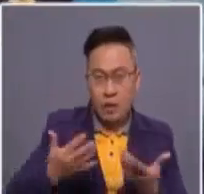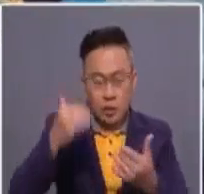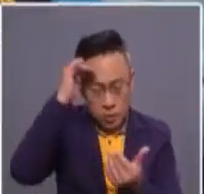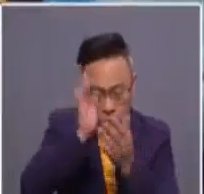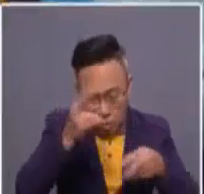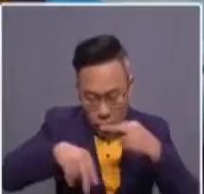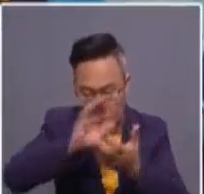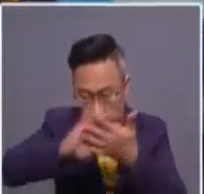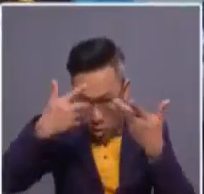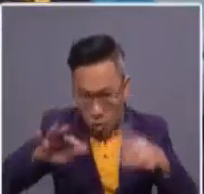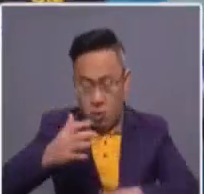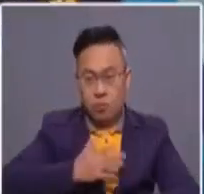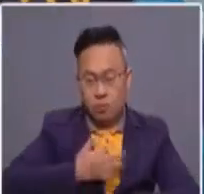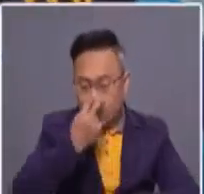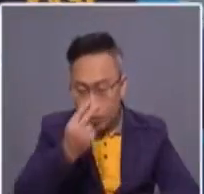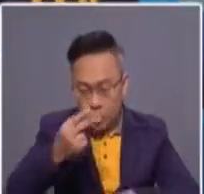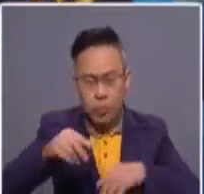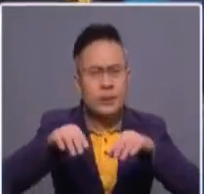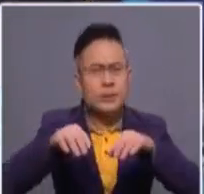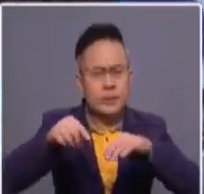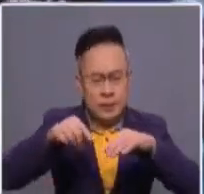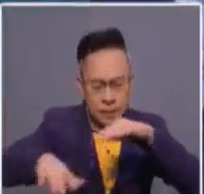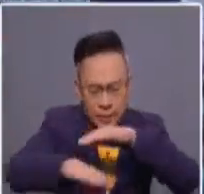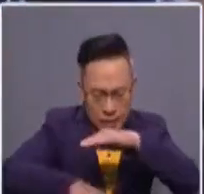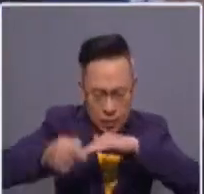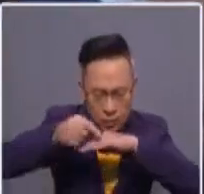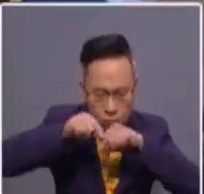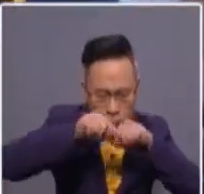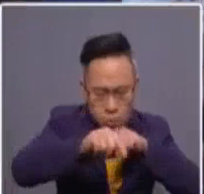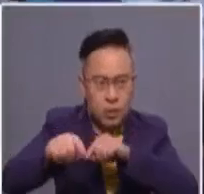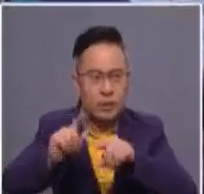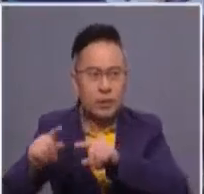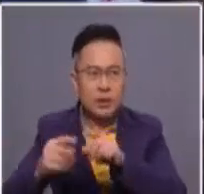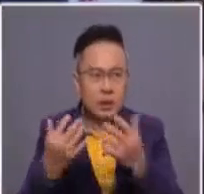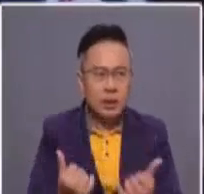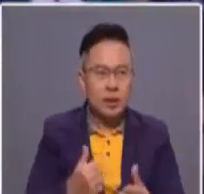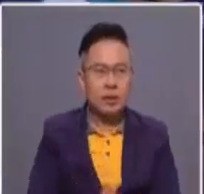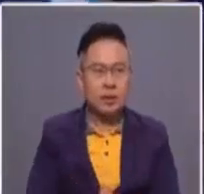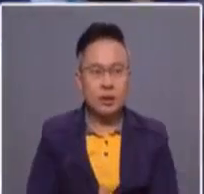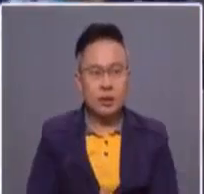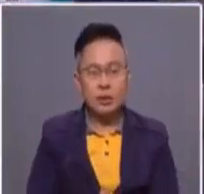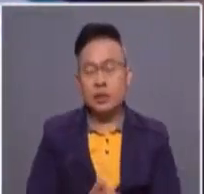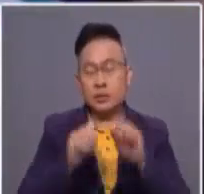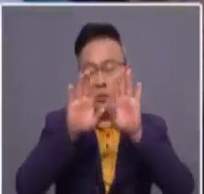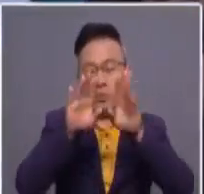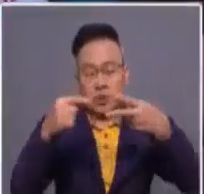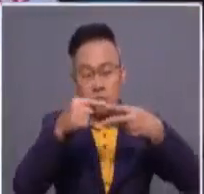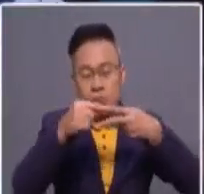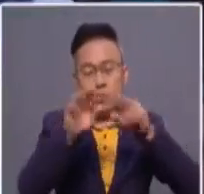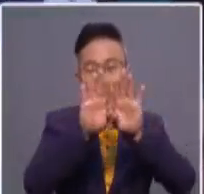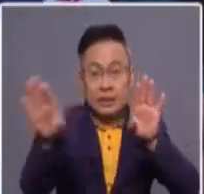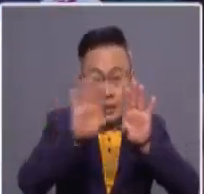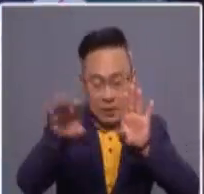ด้านนี้ถูกไหมครับ ยังครับตอนนี้เรายังไม่เข้าไปดูข้างในแล้วครับว่าเป็นยังไงบ้างแค่ไปอยู่นอกๆตอนนี้ที่เกิดเหตุกำลังดูอยู ่เอาง่ายๆว่าจากจุดเกิดเหตุเนี่ยนอกจากหน้าต่างตรงนี้เนี่ยมันยังมีช่